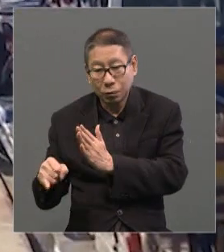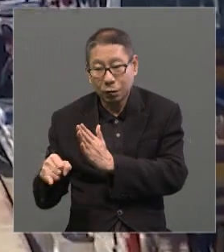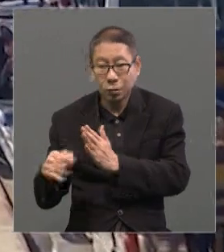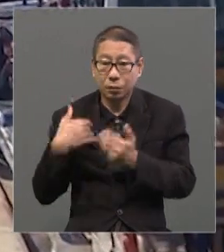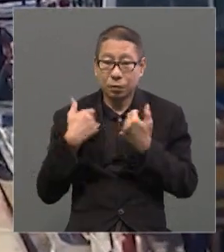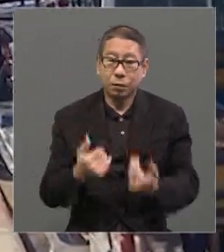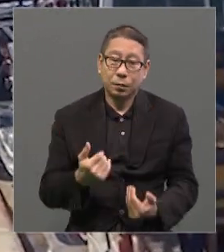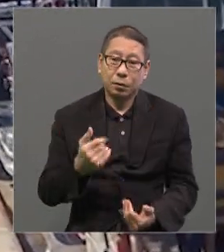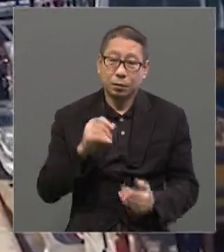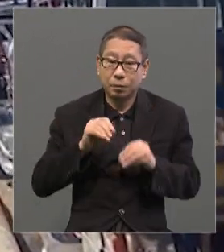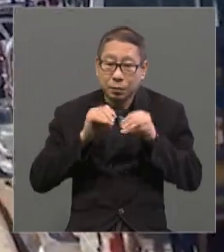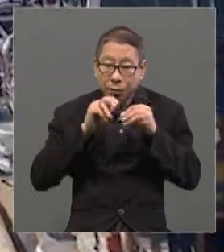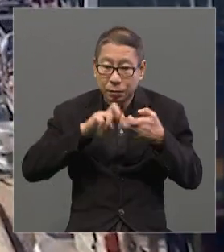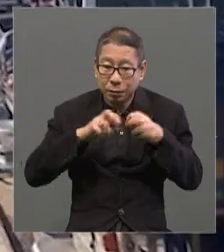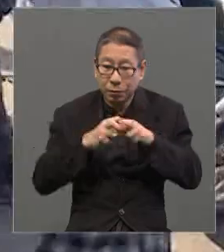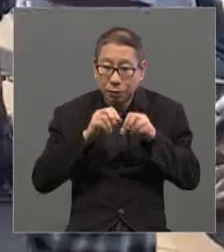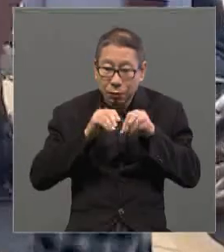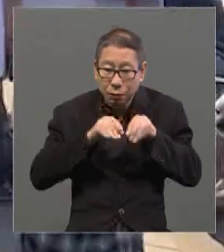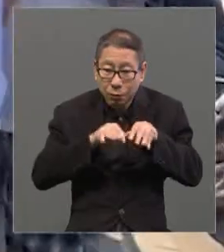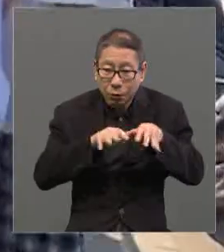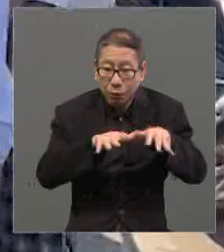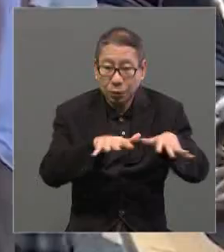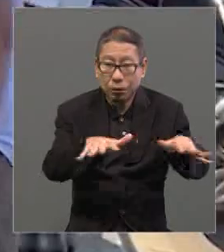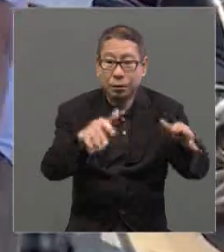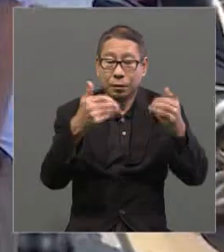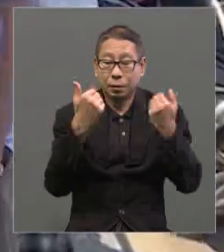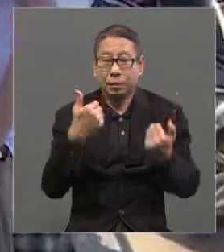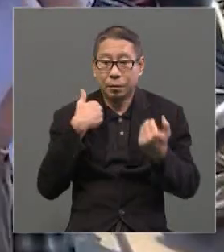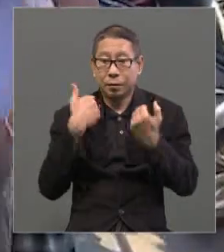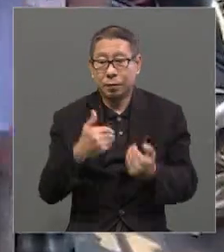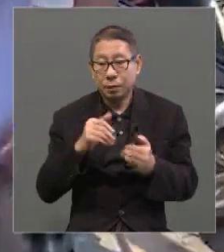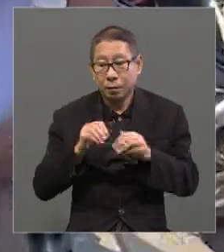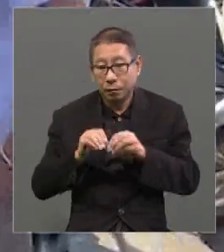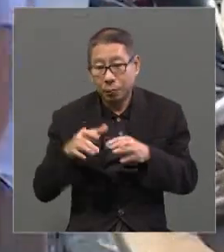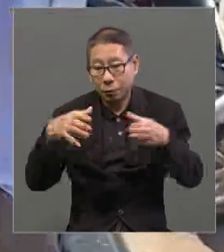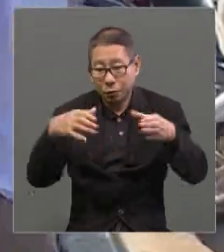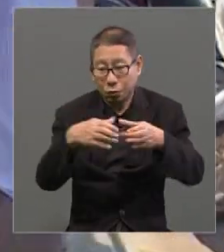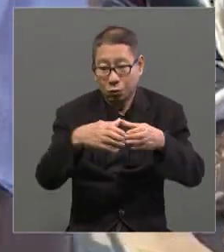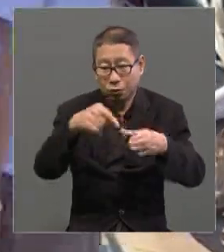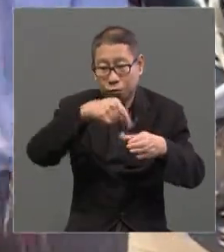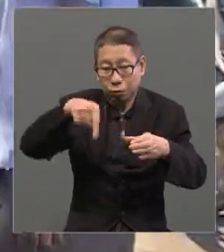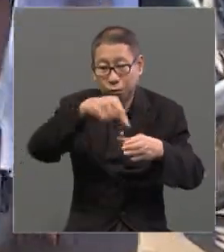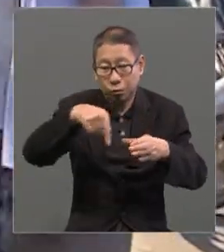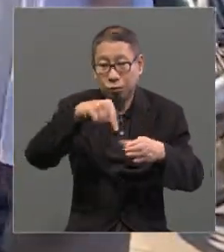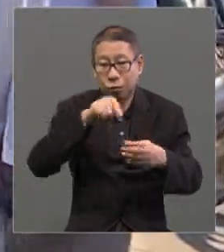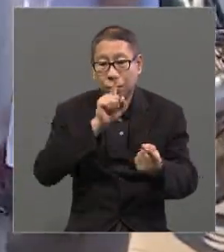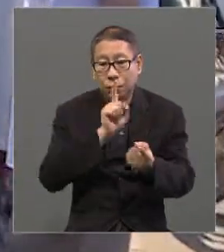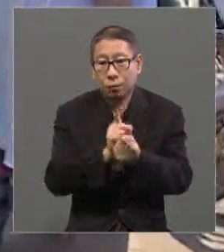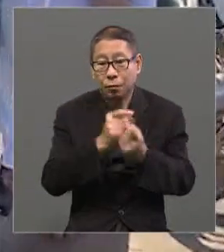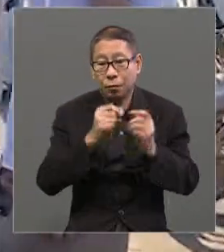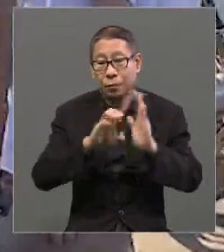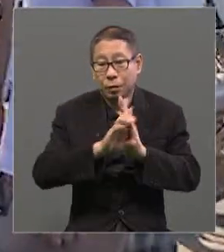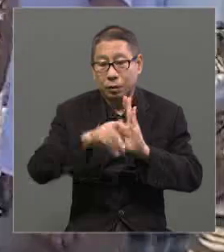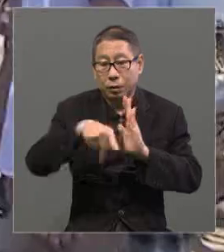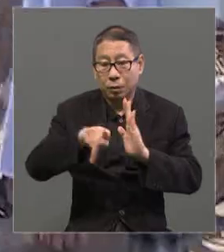แล้วก็ย้ำว่าตอนนี้การระบาดของโรคเนี่ยนะคะมันยังระบาดเป็นกลุ่มก้อนแล้วพบเฉพาะในตัวเมื